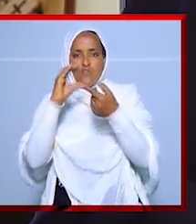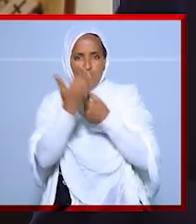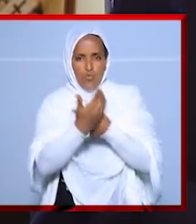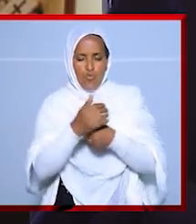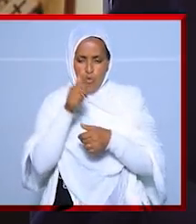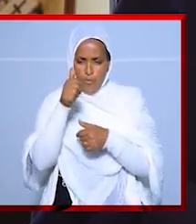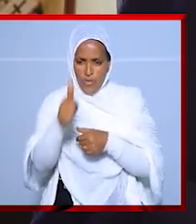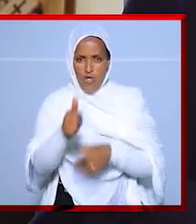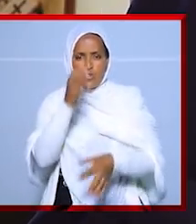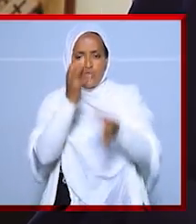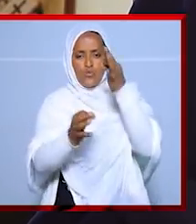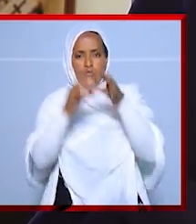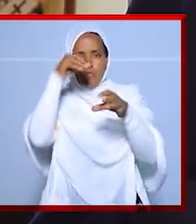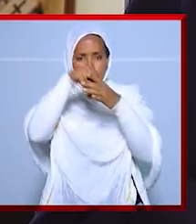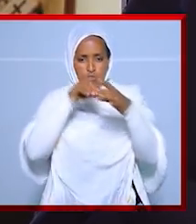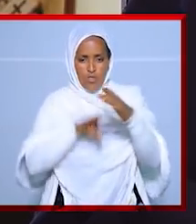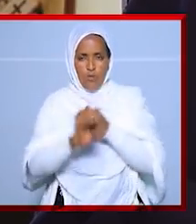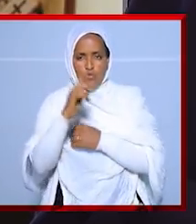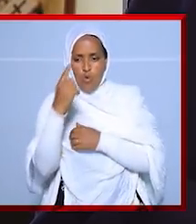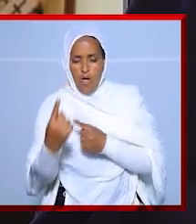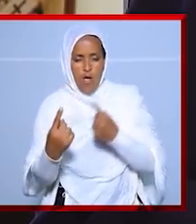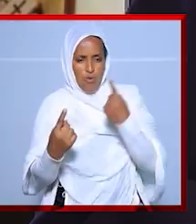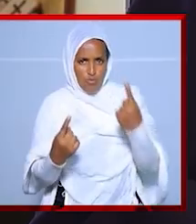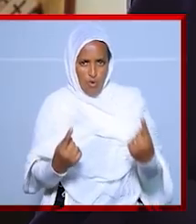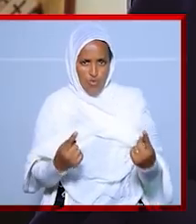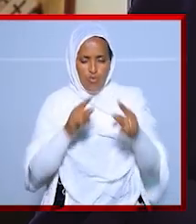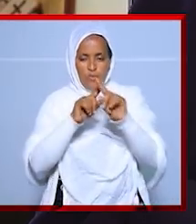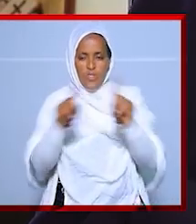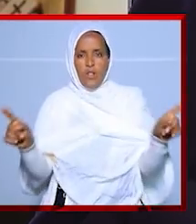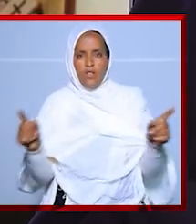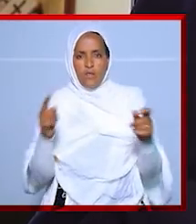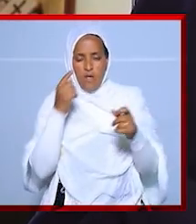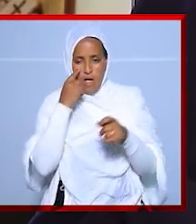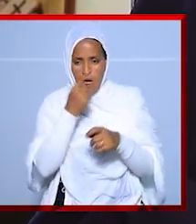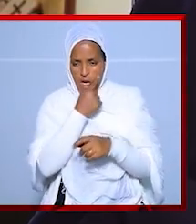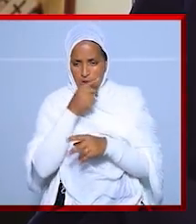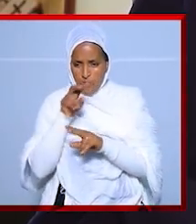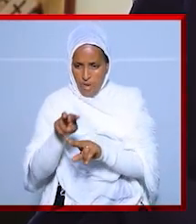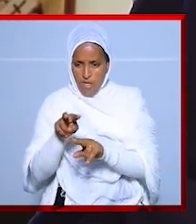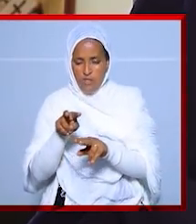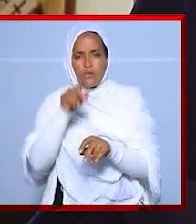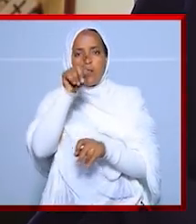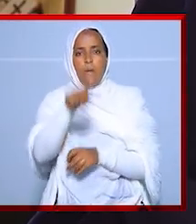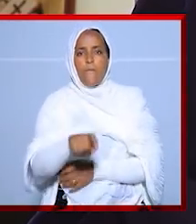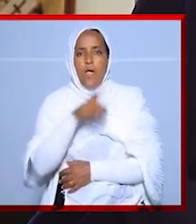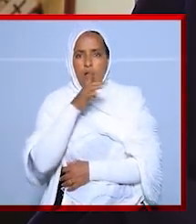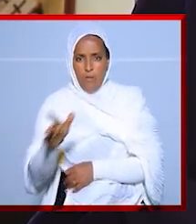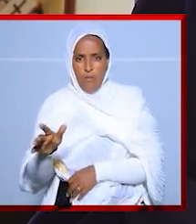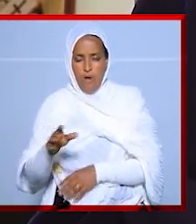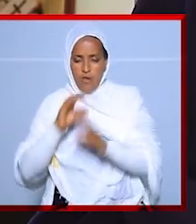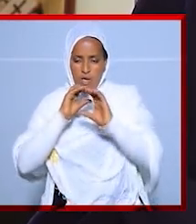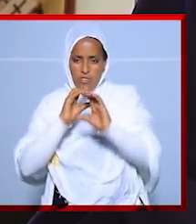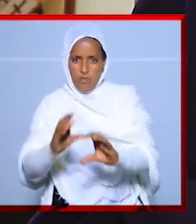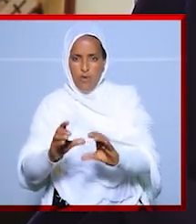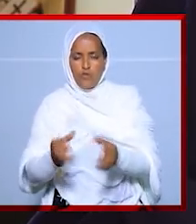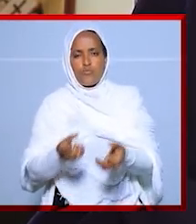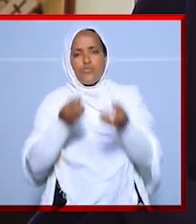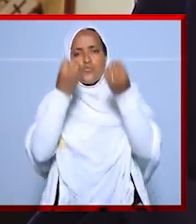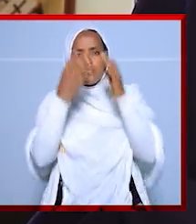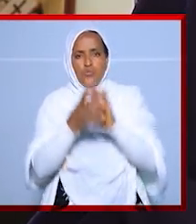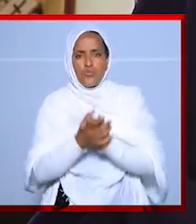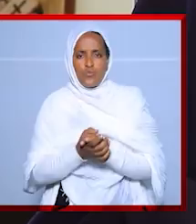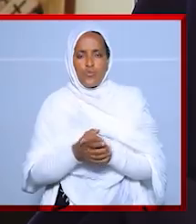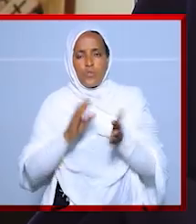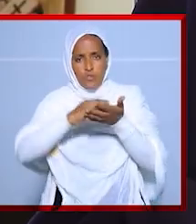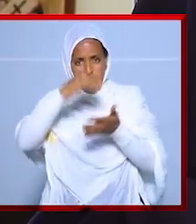እንዲሆኑ በራሳቸው ፍርድ ውስጥ ገብተው አንዱ አንዱን በተለየ አይን ማየት እንደማይገባ ያስተማረባቸው